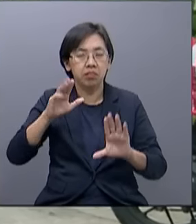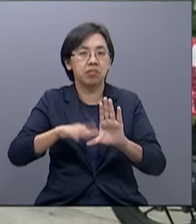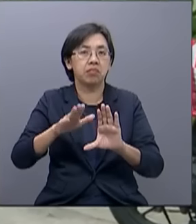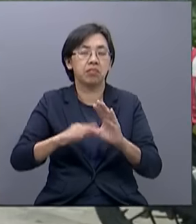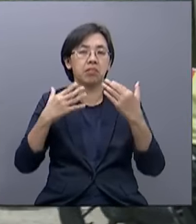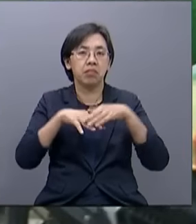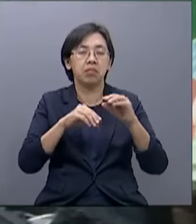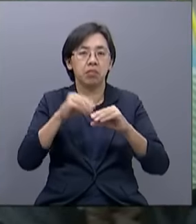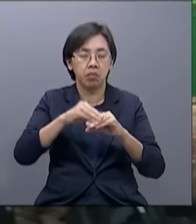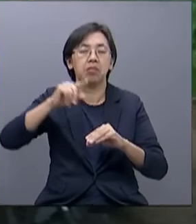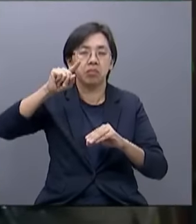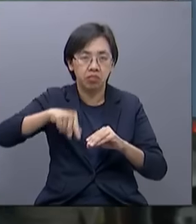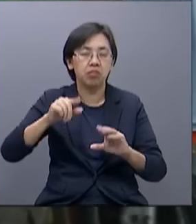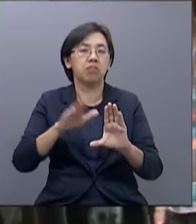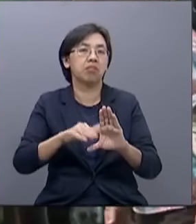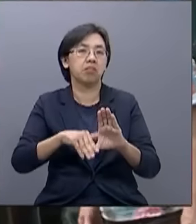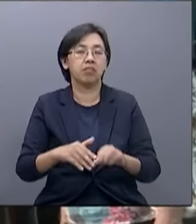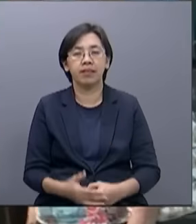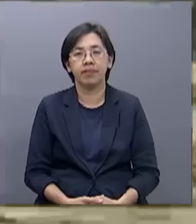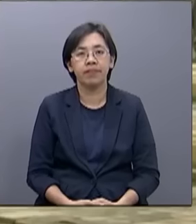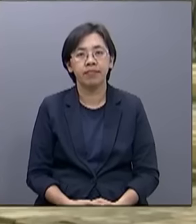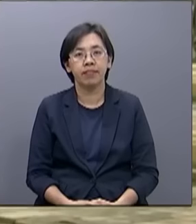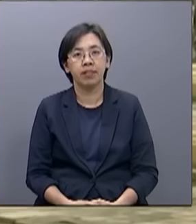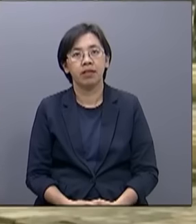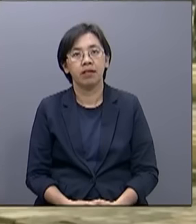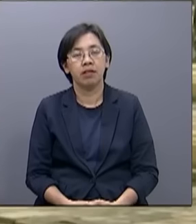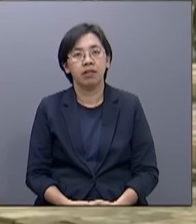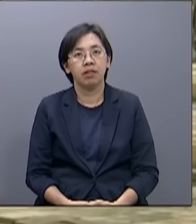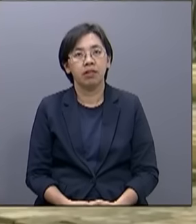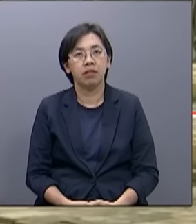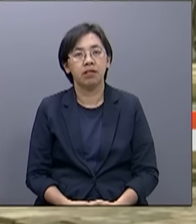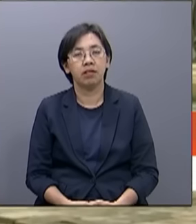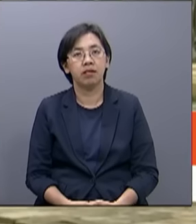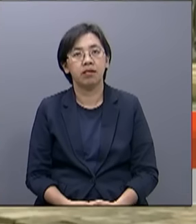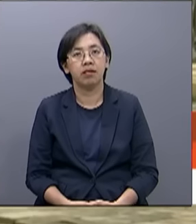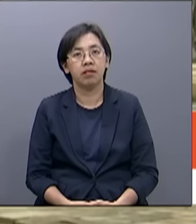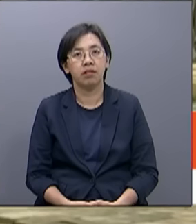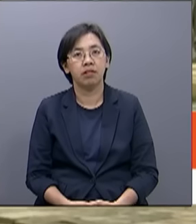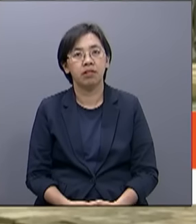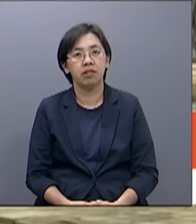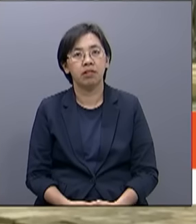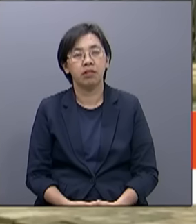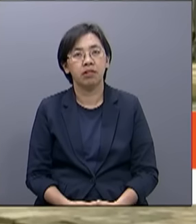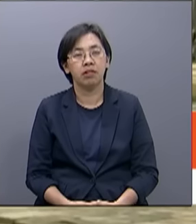ร่วมโครงการด้วยเช่นกันค่ะซึ่งเรื่องนี้เนี่ยเราได้ให้ทาง